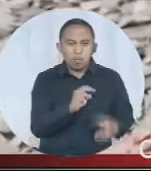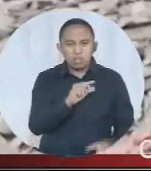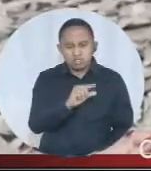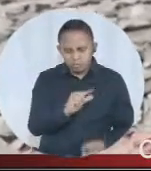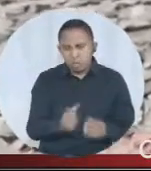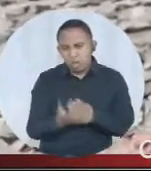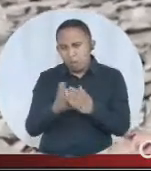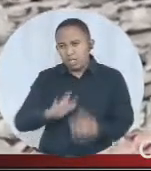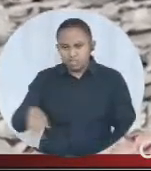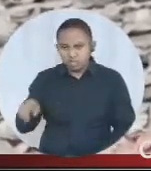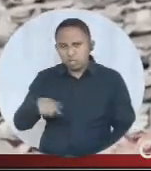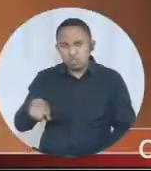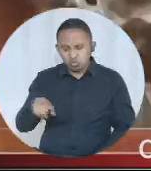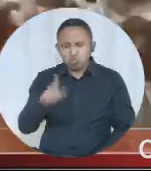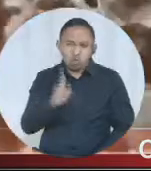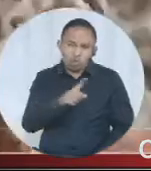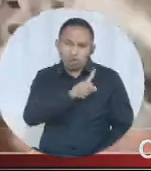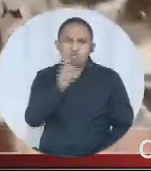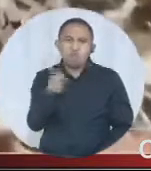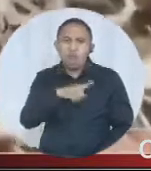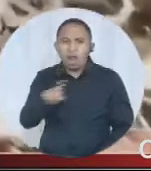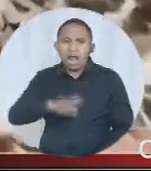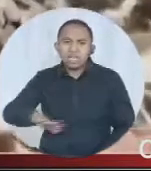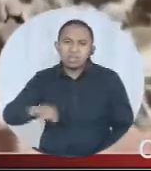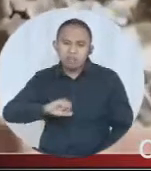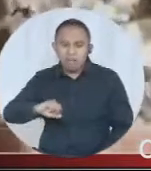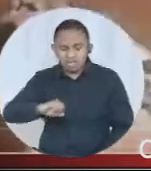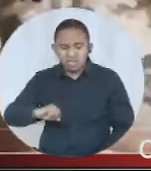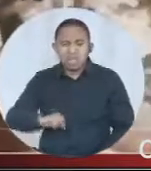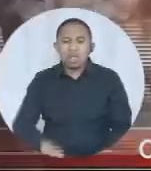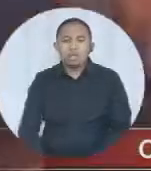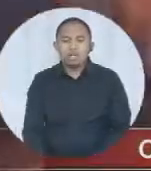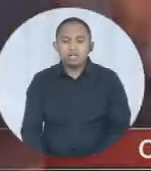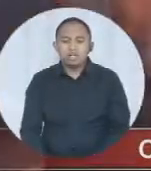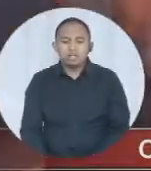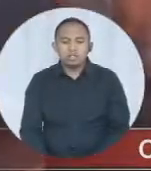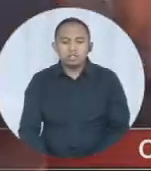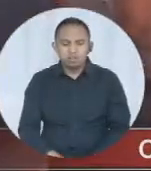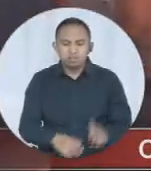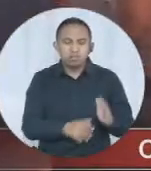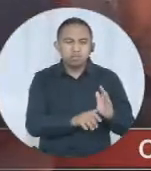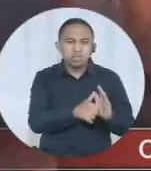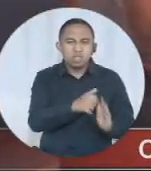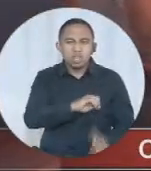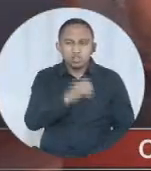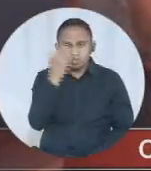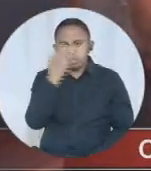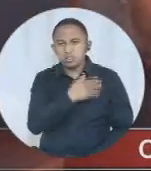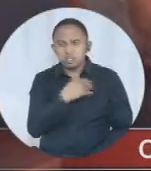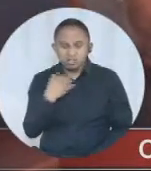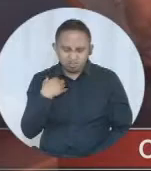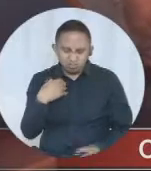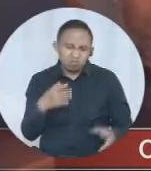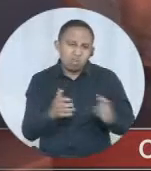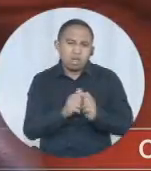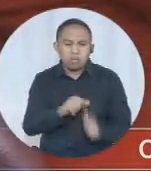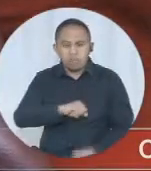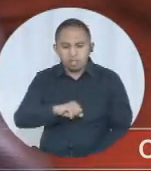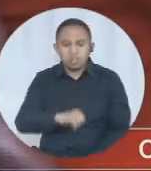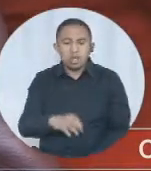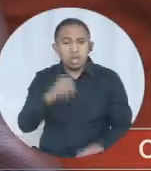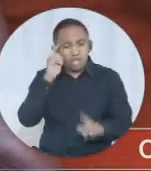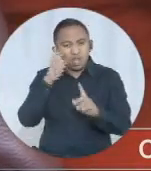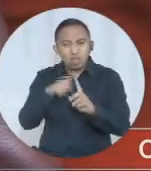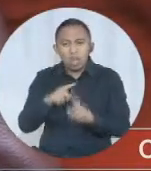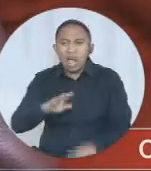vatsihan'ny departementa amerikana momba ny asa vola. Fiara-miasa amin'ny ministera ny asa sy ny asam-panjakana tanjona ny amongotra tanteraka